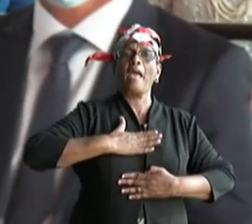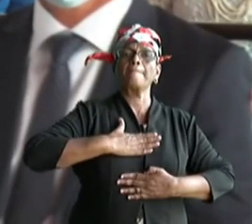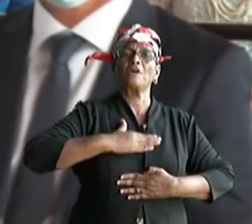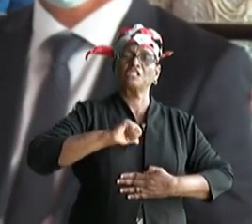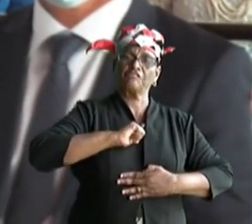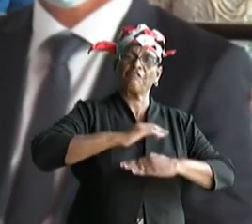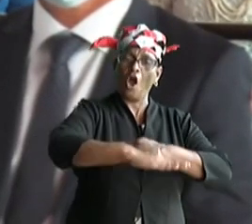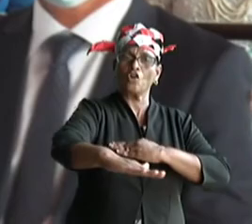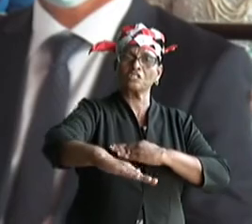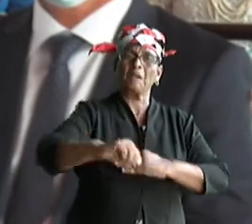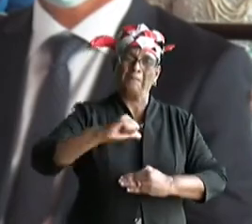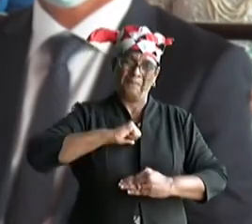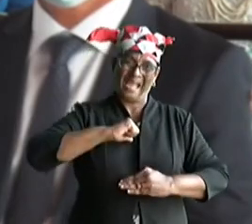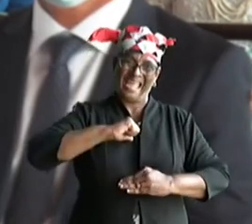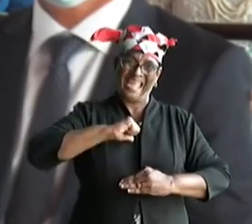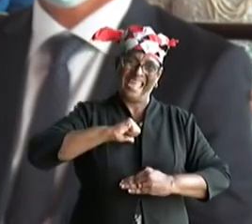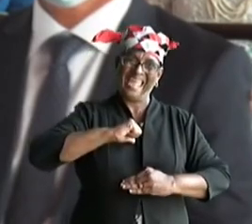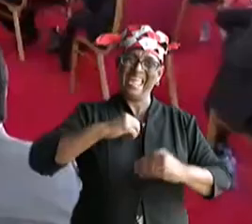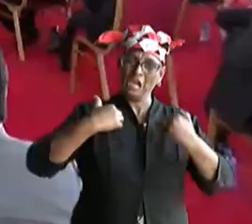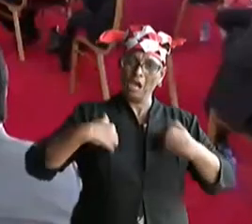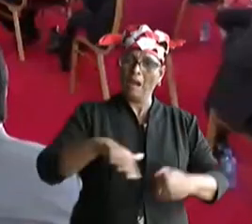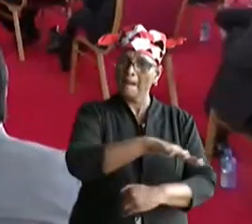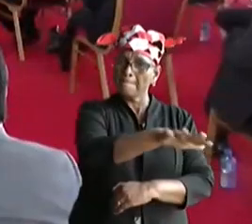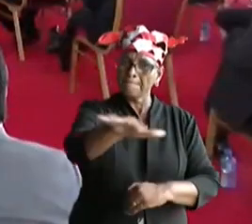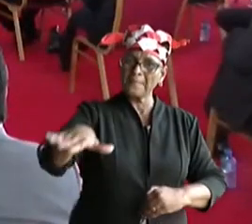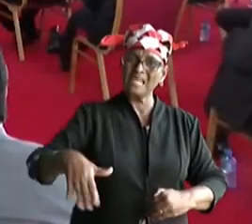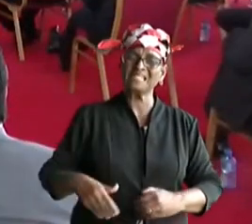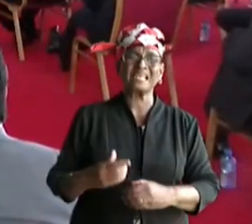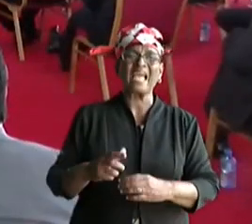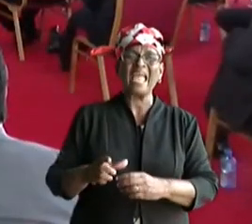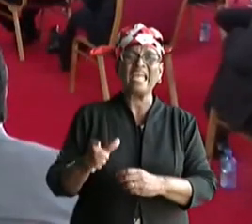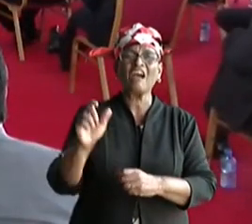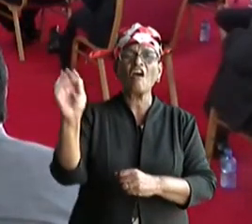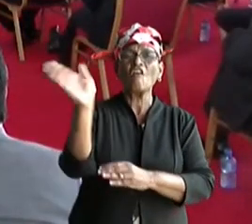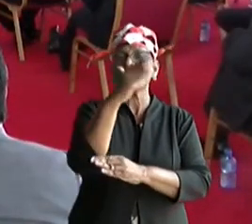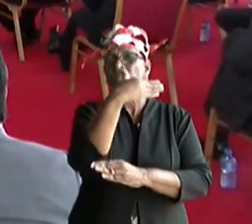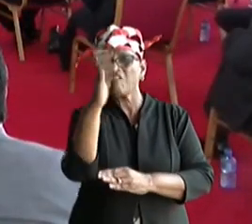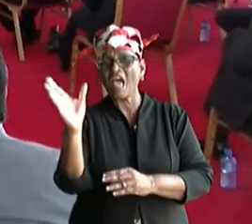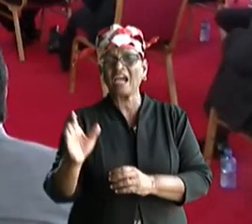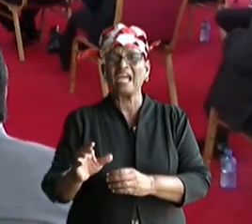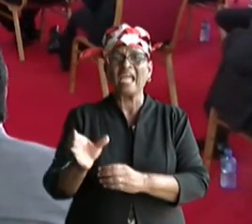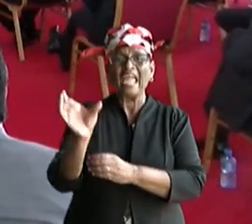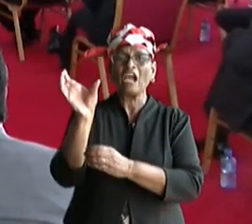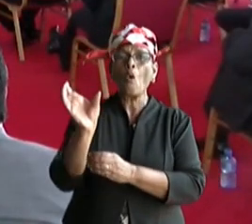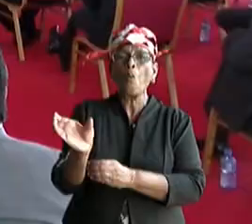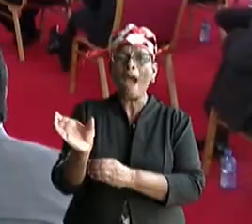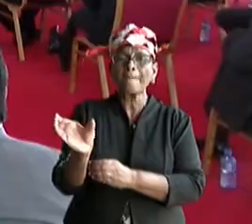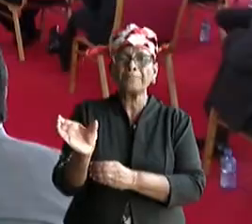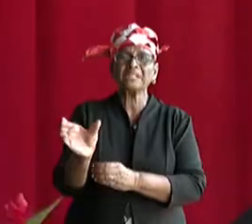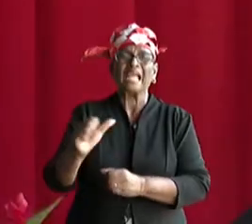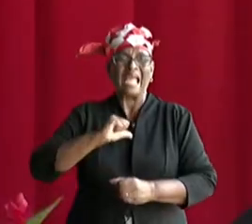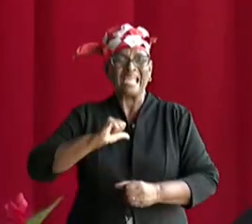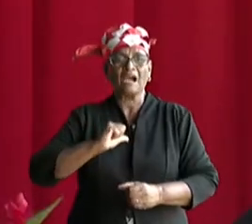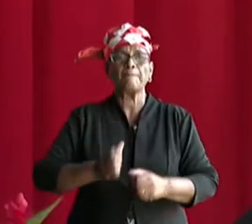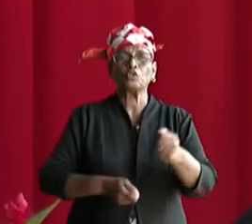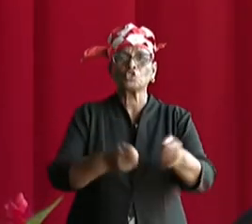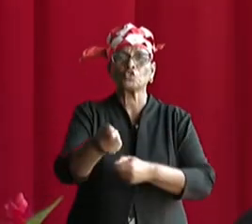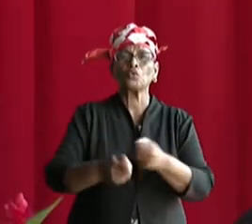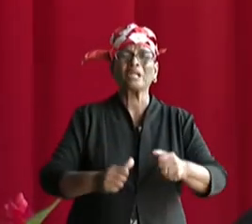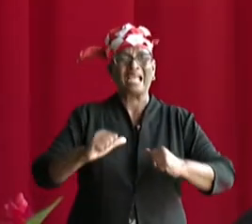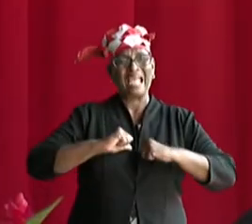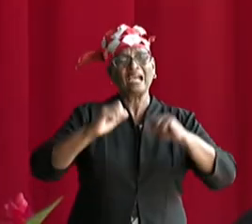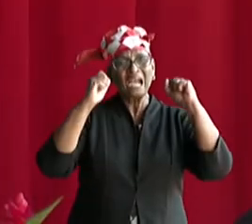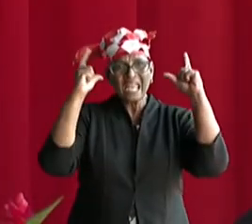ook een eigen volk zijn. Eigen wapenschild, eigen vlag, eigen grondwet, eigen bestuur, eigen